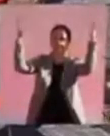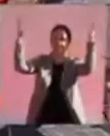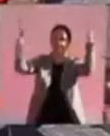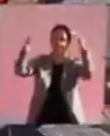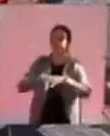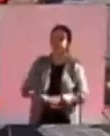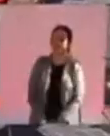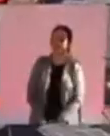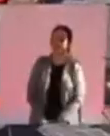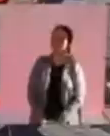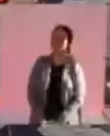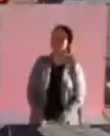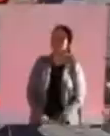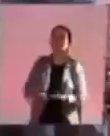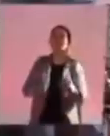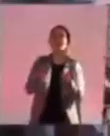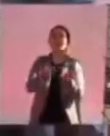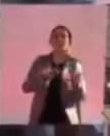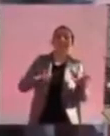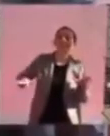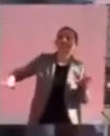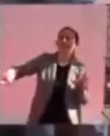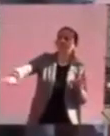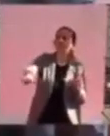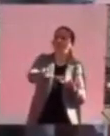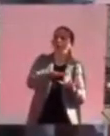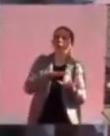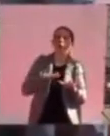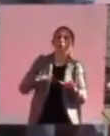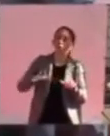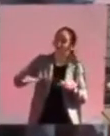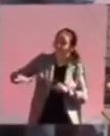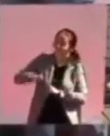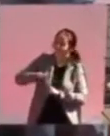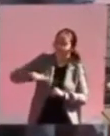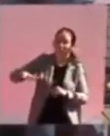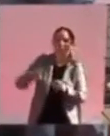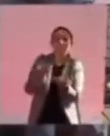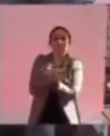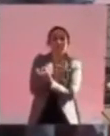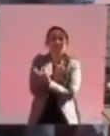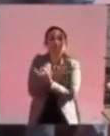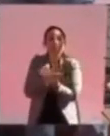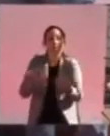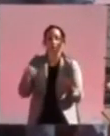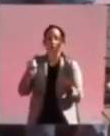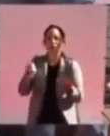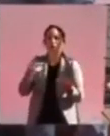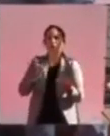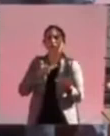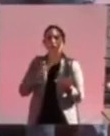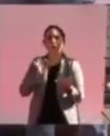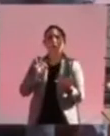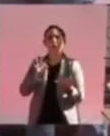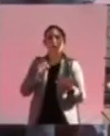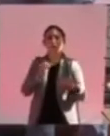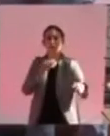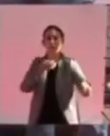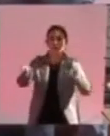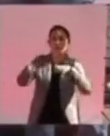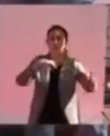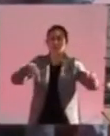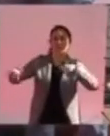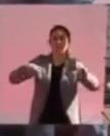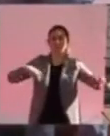il territorio è anche il luogo in cui negli anni si è prodotta la maggior frammentazione dei rapporti del lavoro